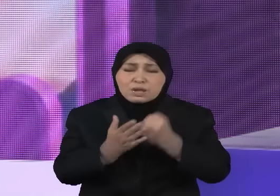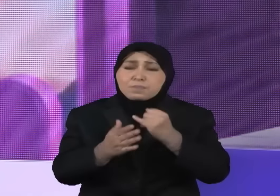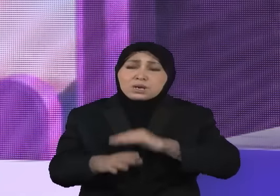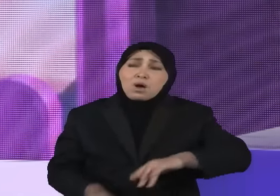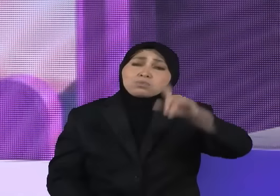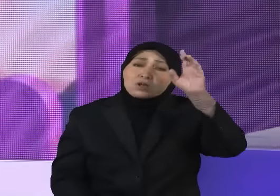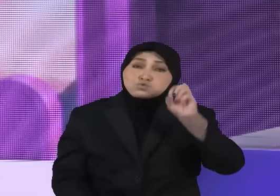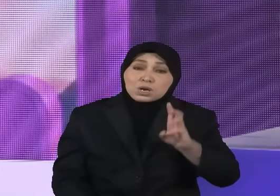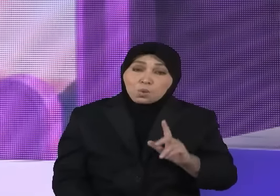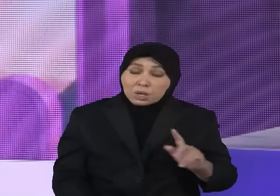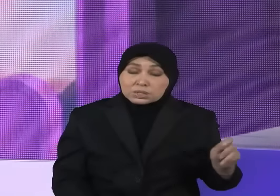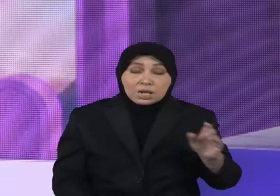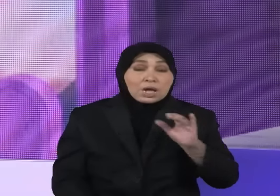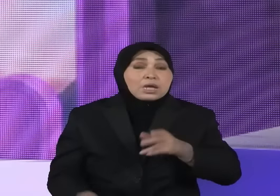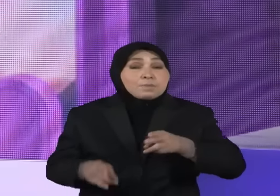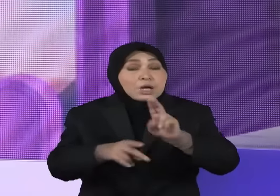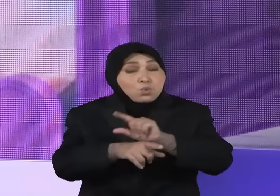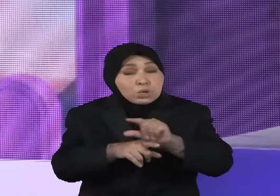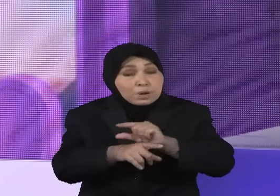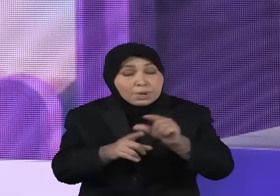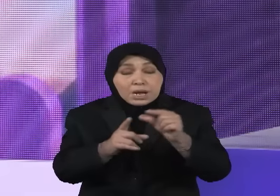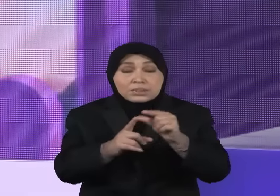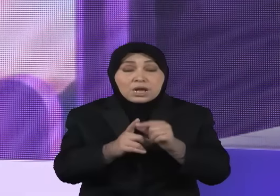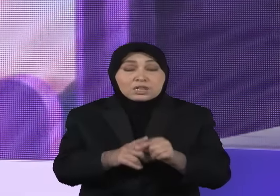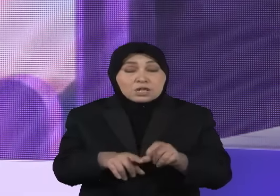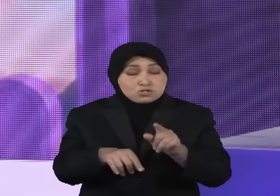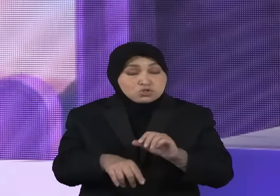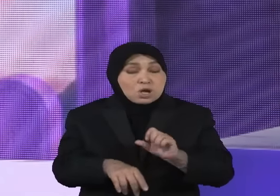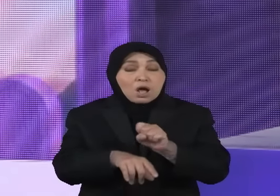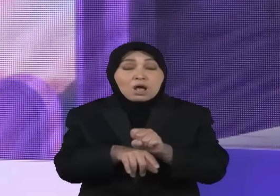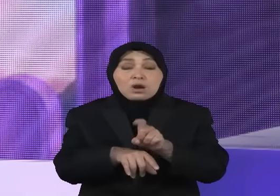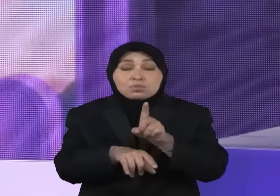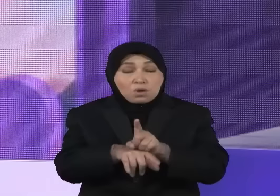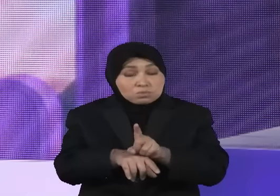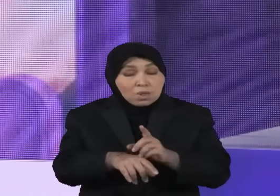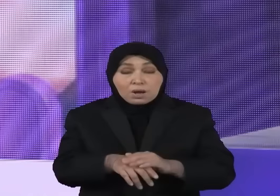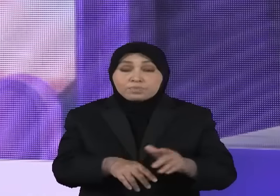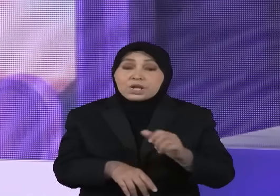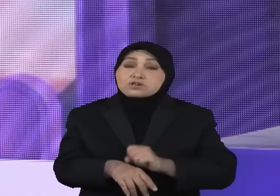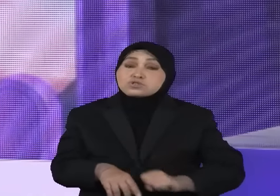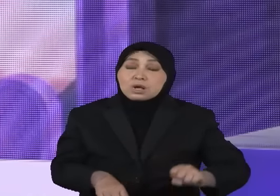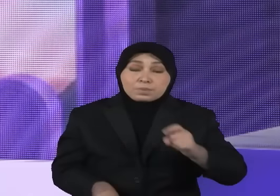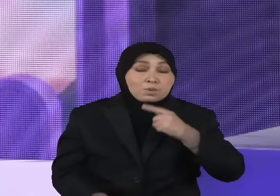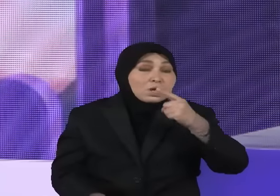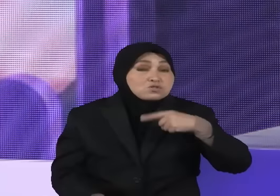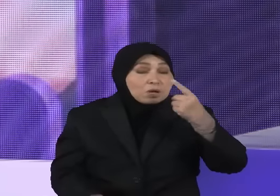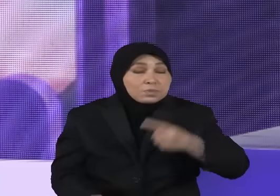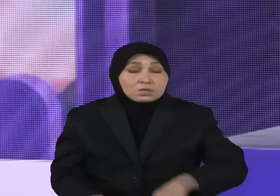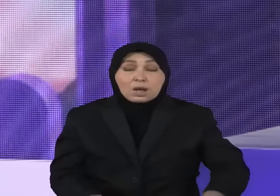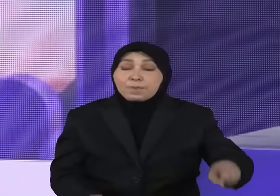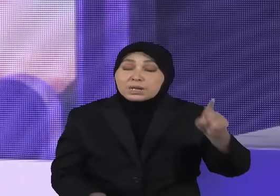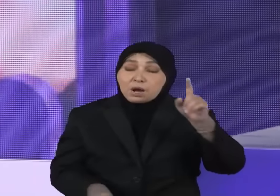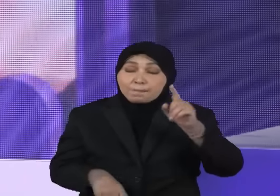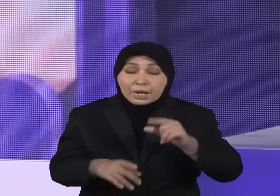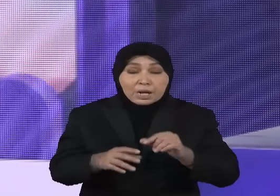Allah Subhanahu Wa Taala yang menggunakan perkataan syahadatullah pada ayat 106. Syahadah kepada wasiat ini